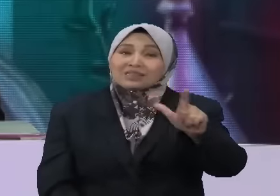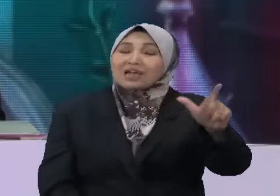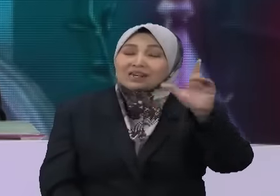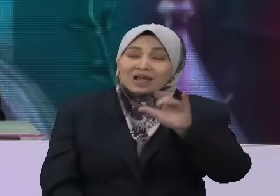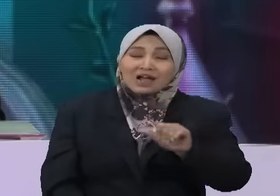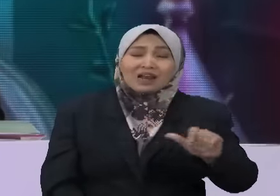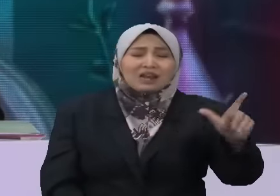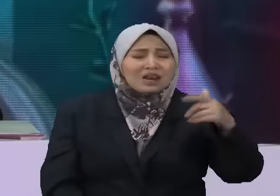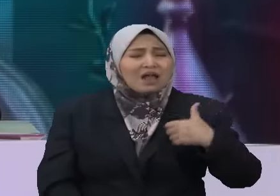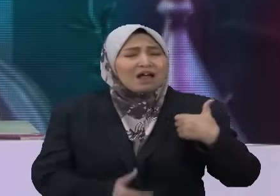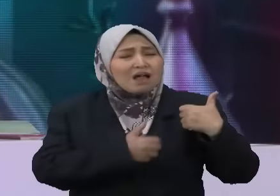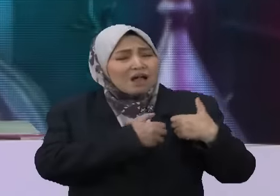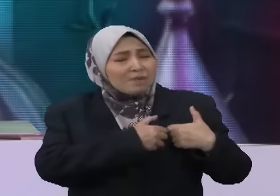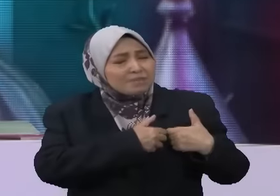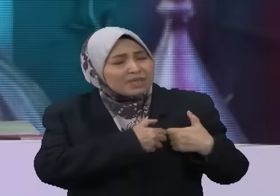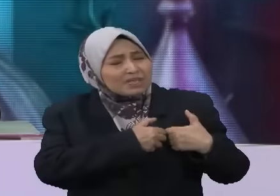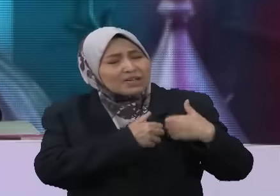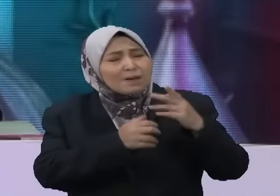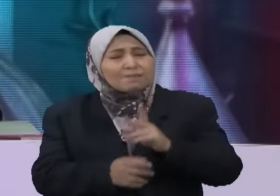AB Hab